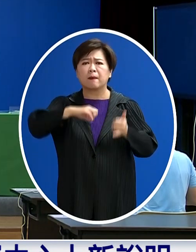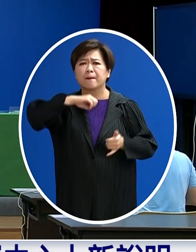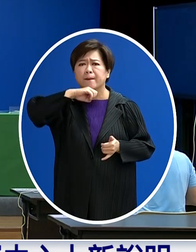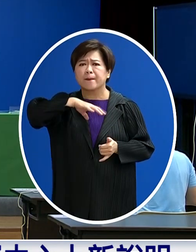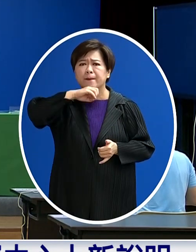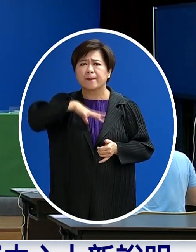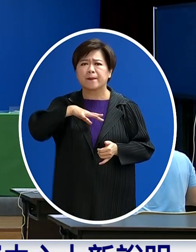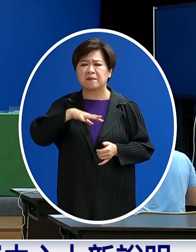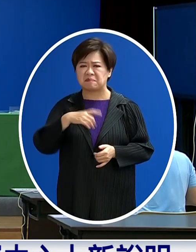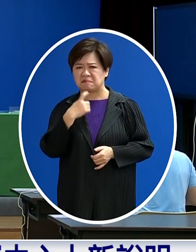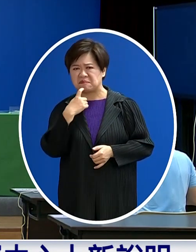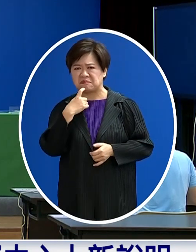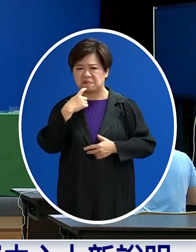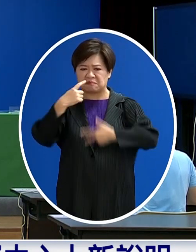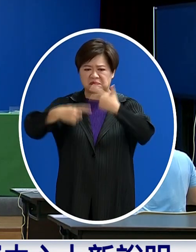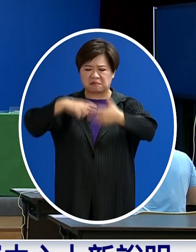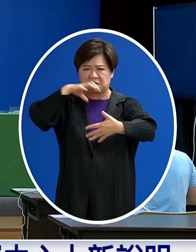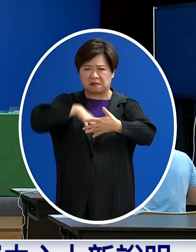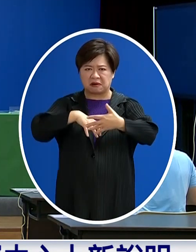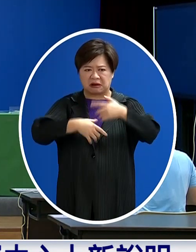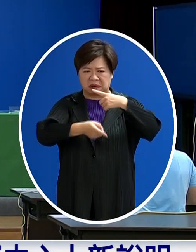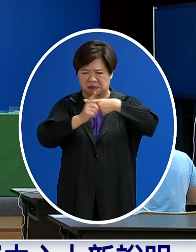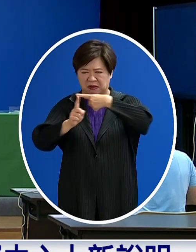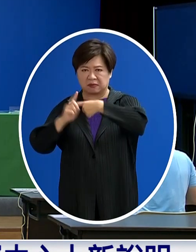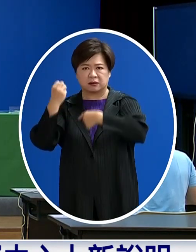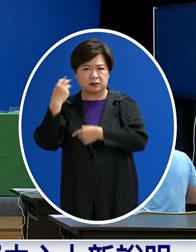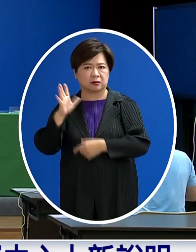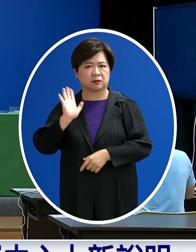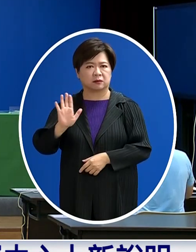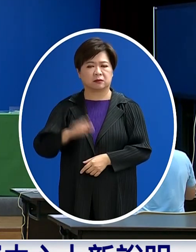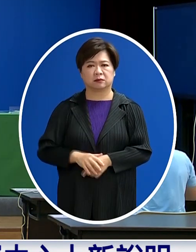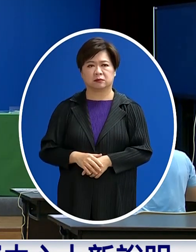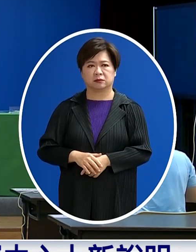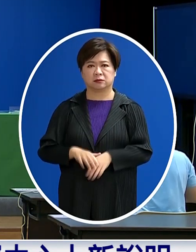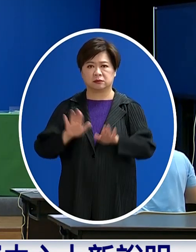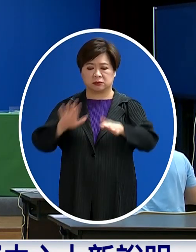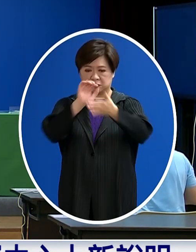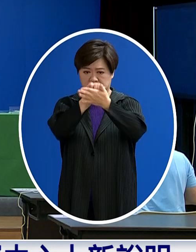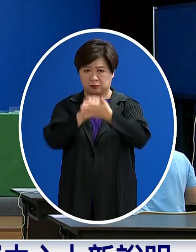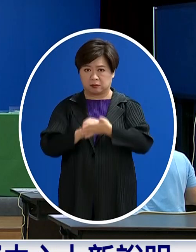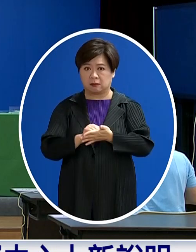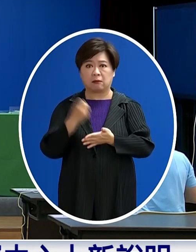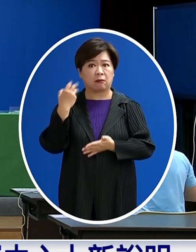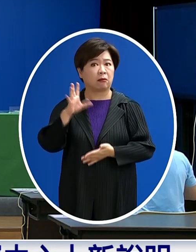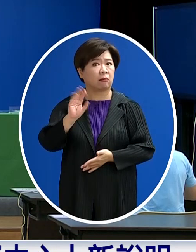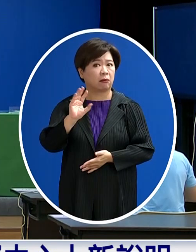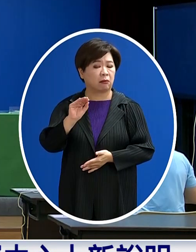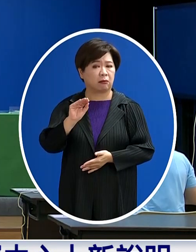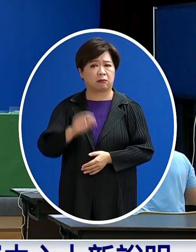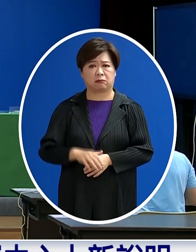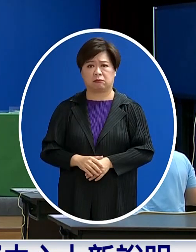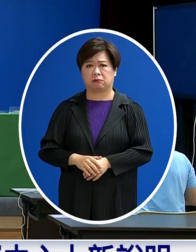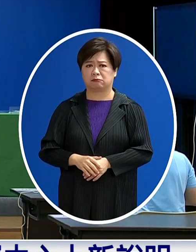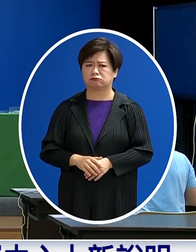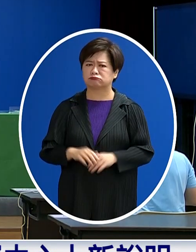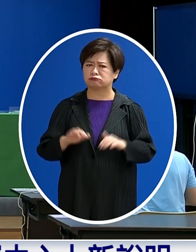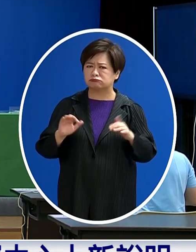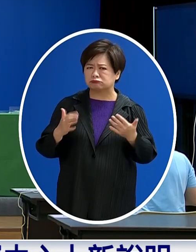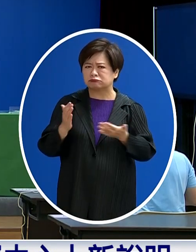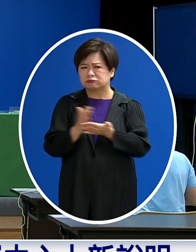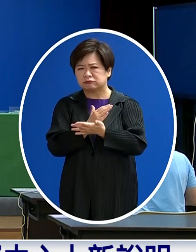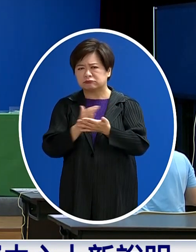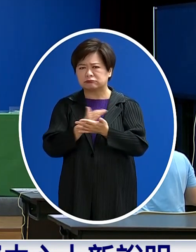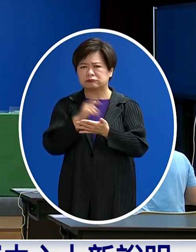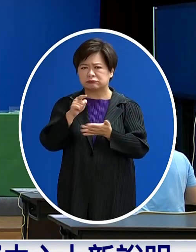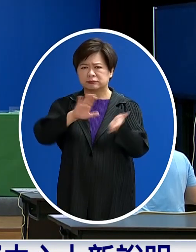个不排除一周内会再检出病例，我们有哪一些是今天也有相关的一些病例新增吗？那我们可能会怎么样预估这个疫情